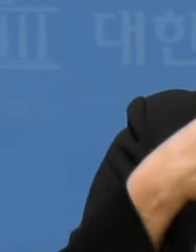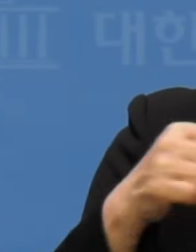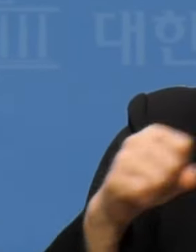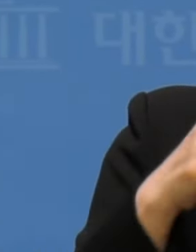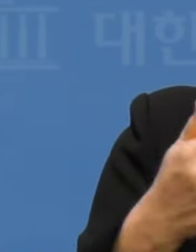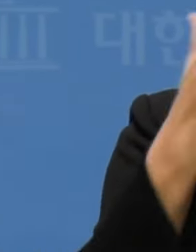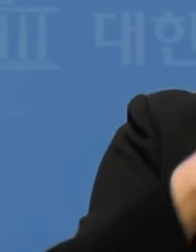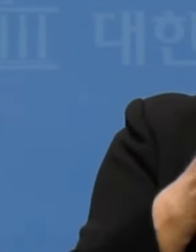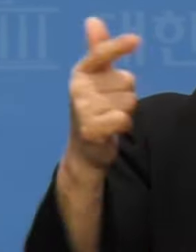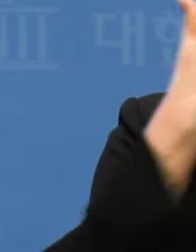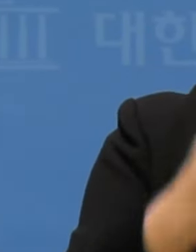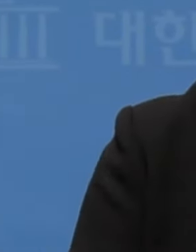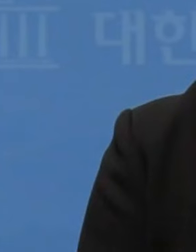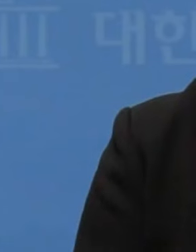도모하겠습니다.